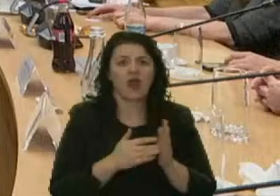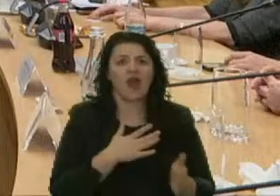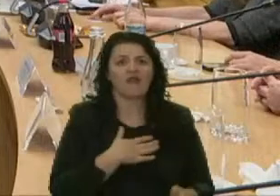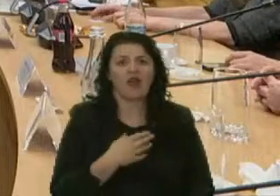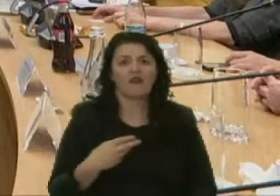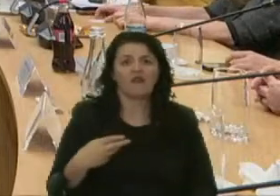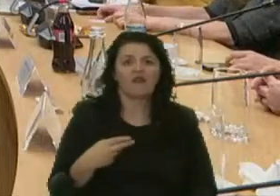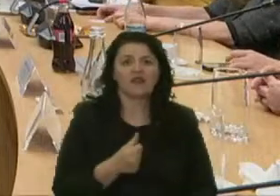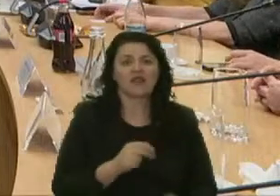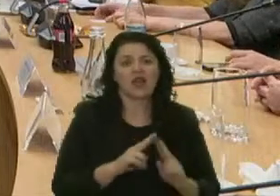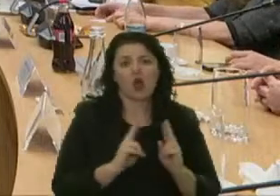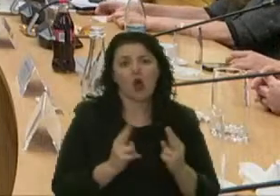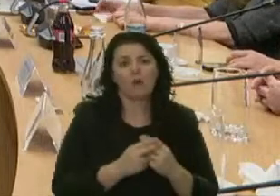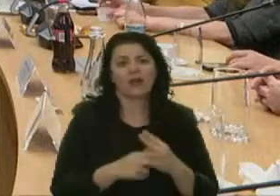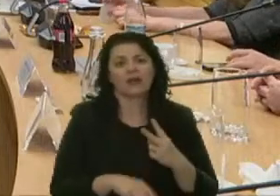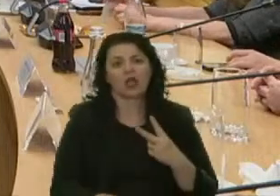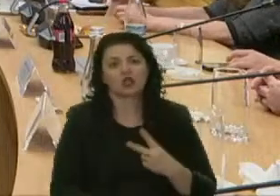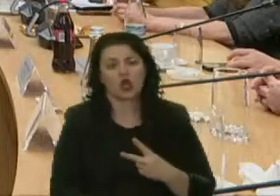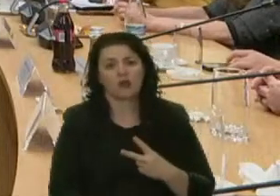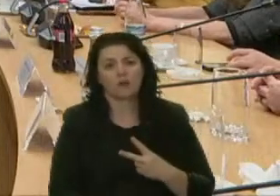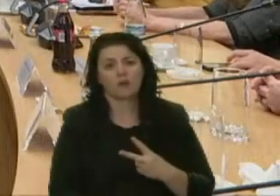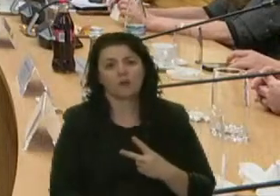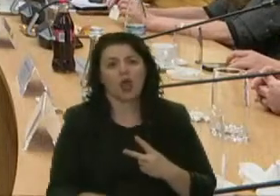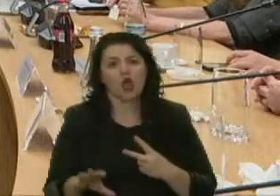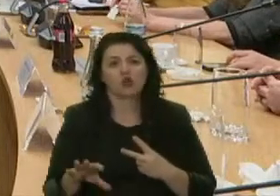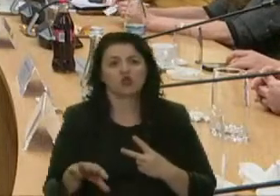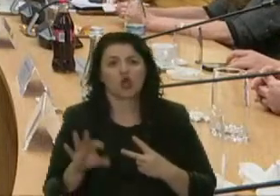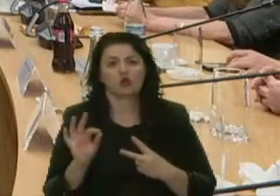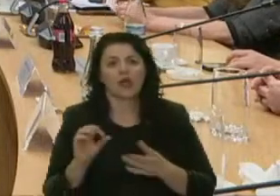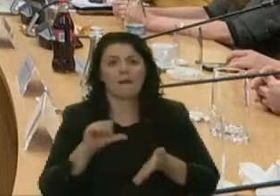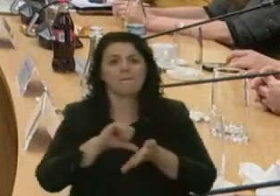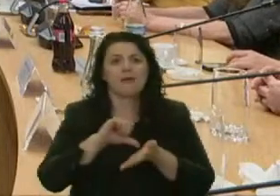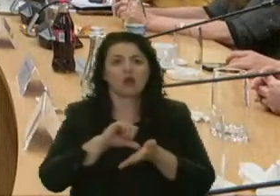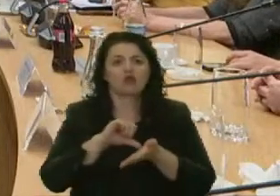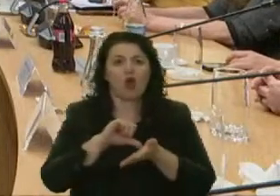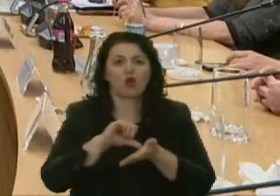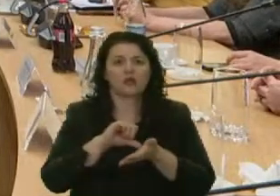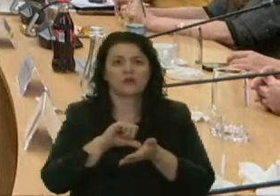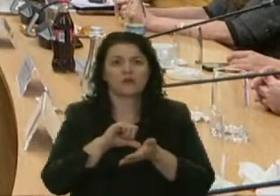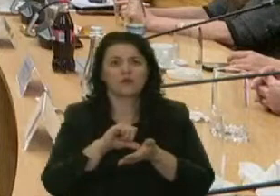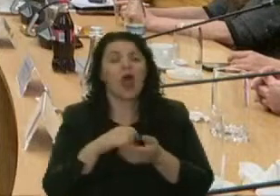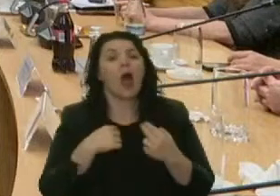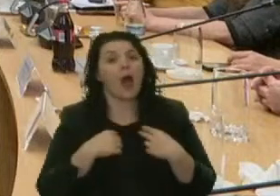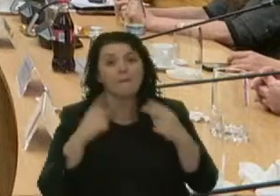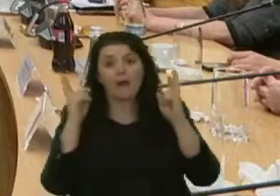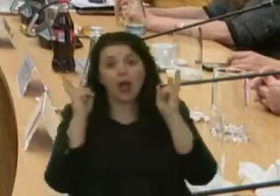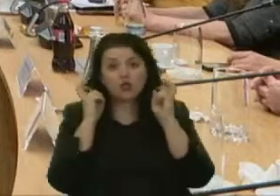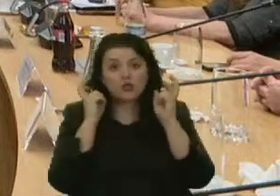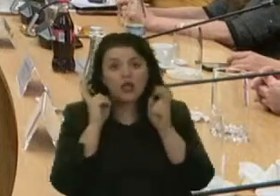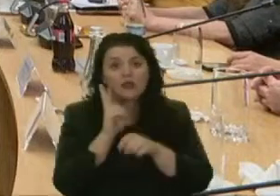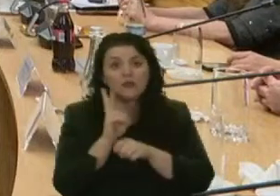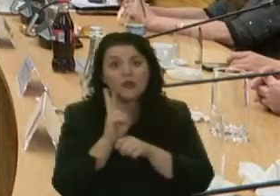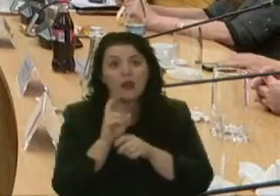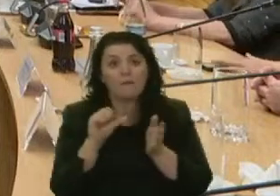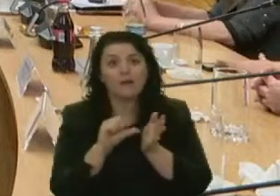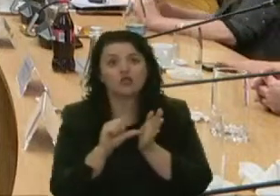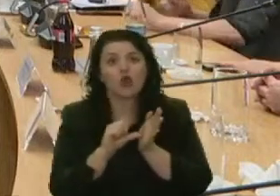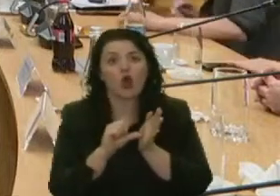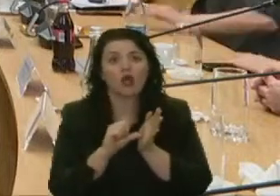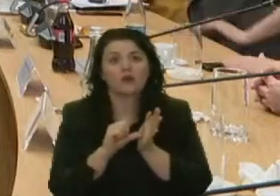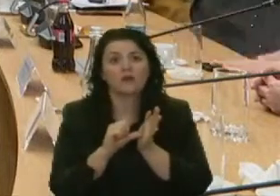Finanțarea completă și doi la mână soluția clar E la mijloc Deci ori am ascultat extraordinar de atent soluția la